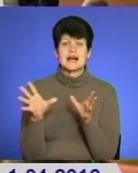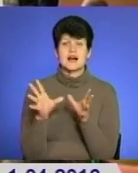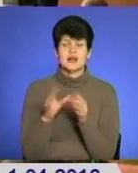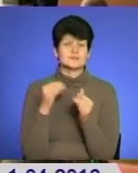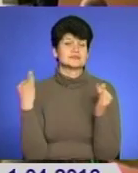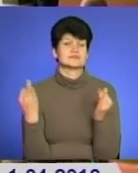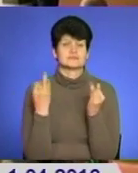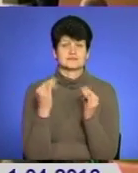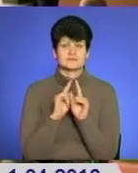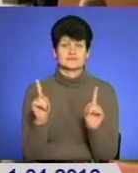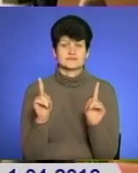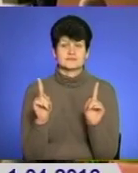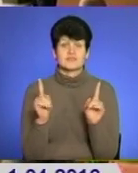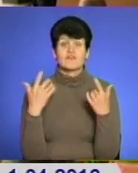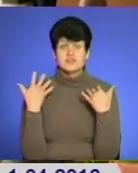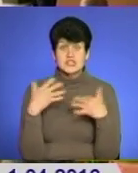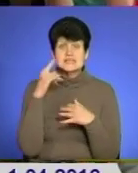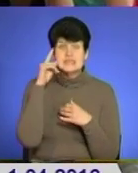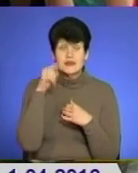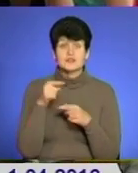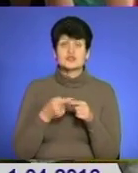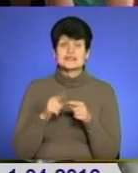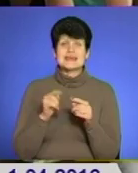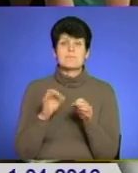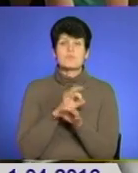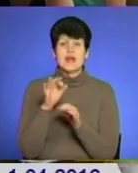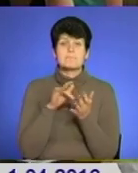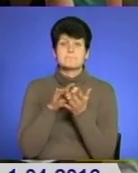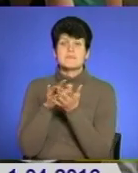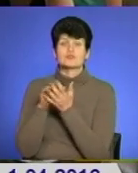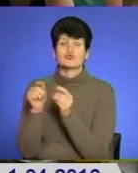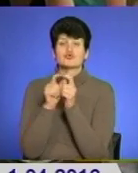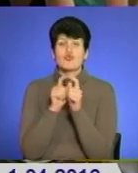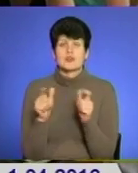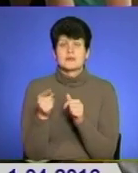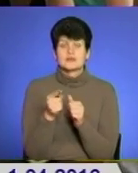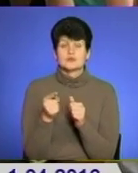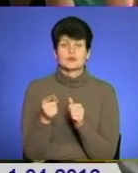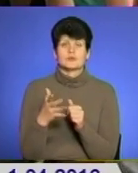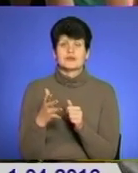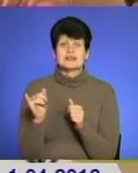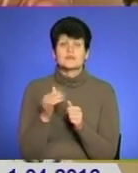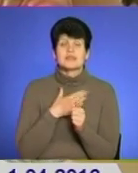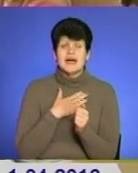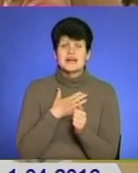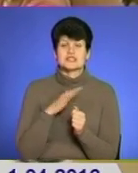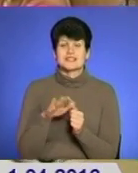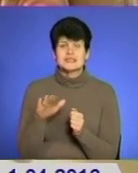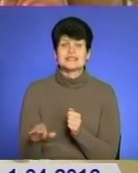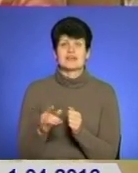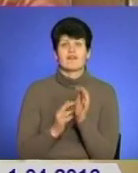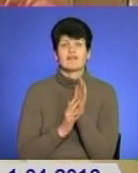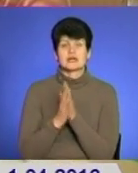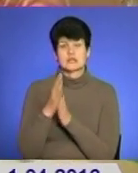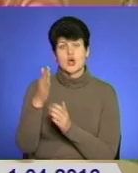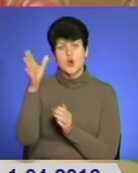чарівних цікавинок. Ви уже знаєте, що цей проєкт мандрує школами і садочками України, аби наші діти виросли